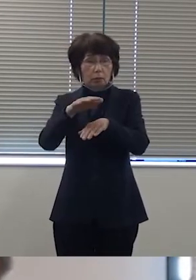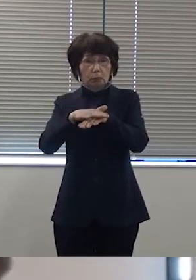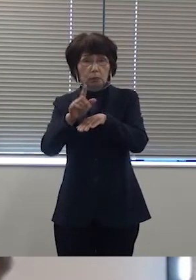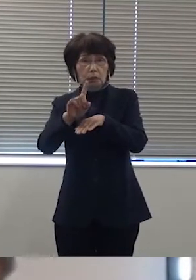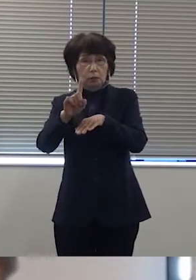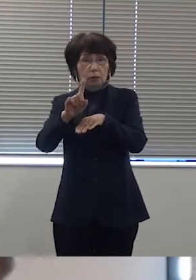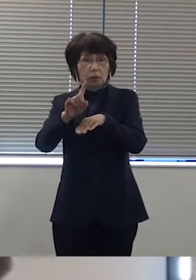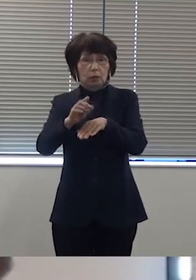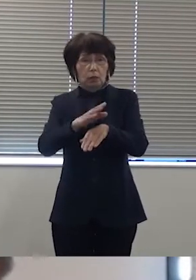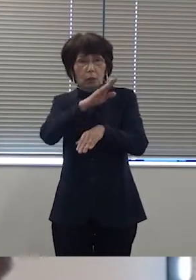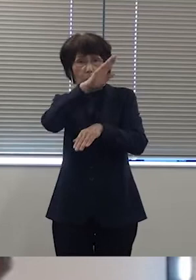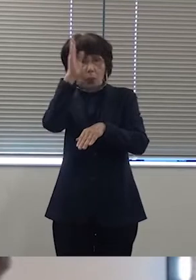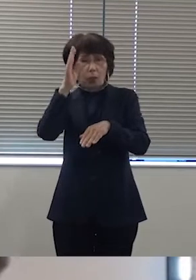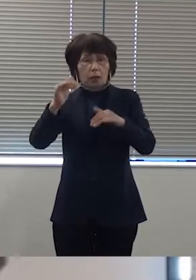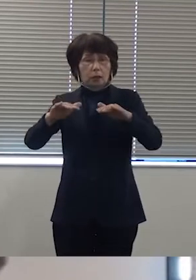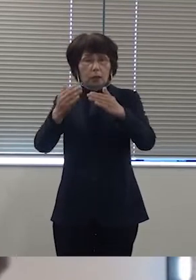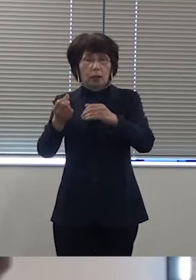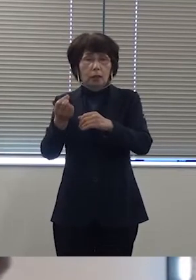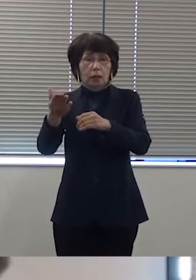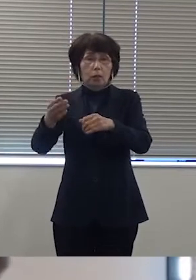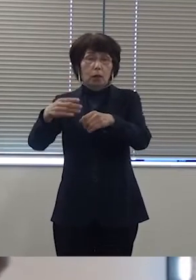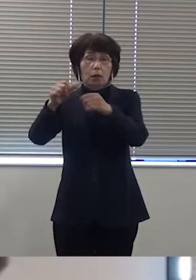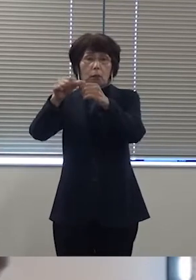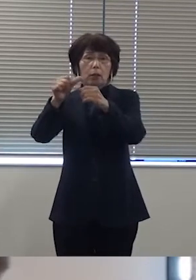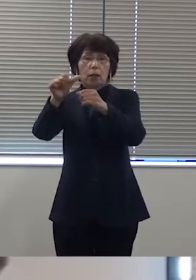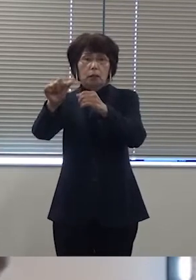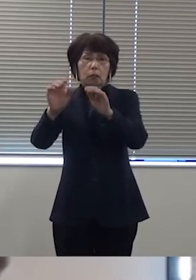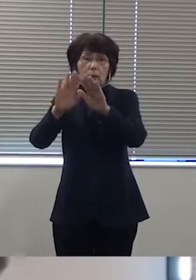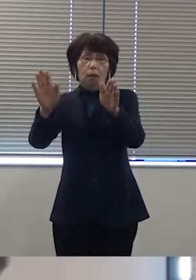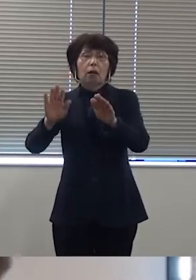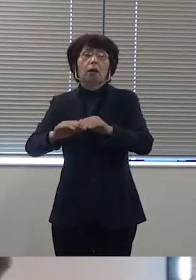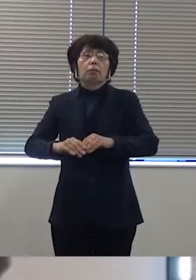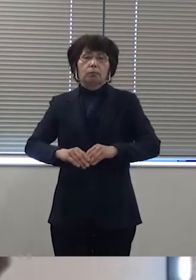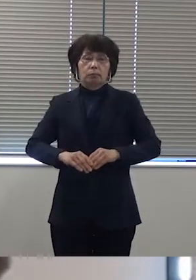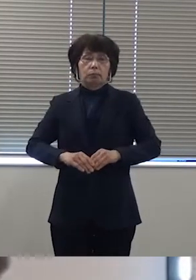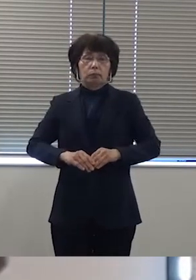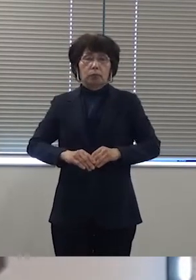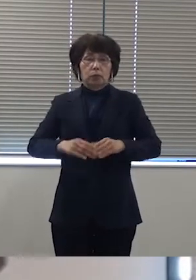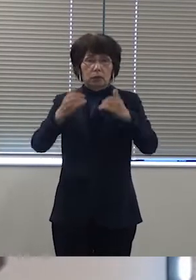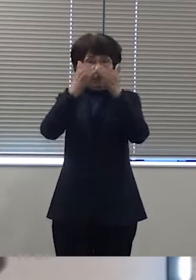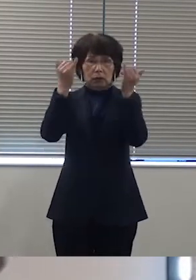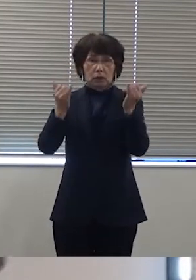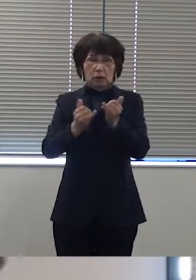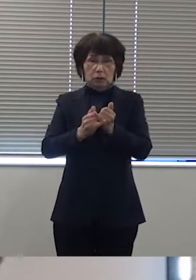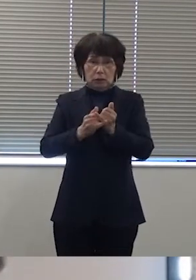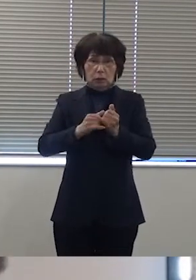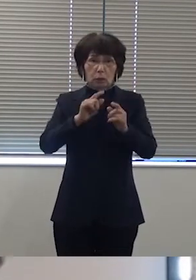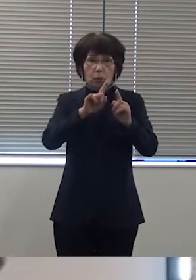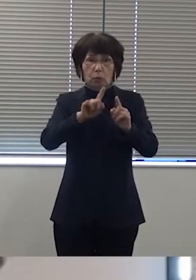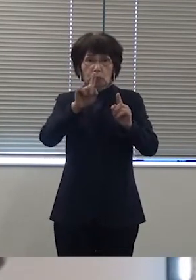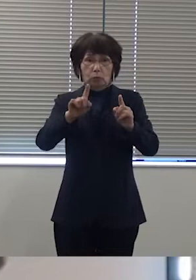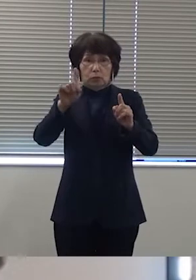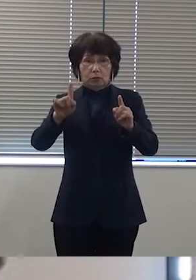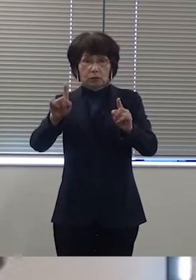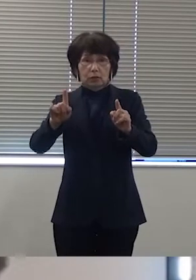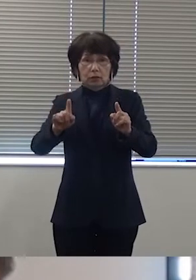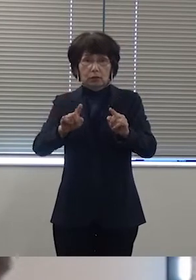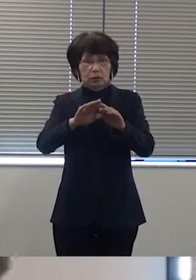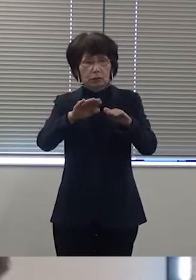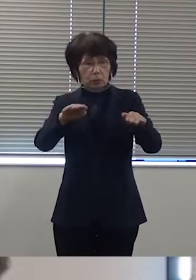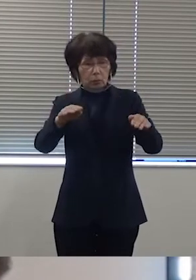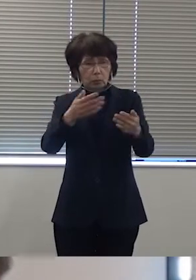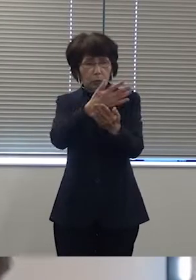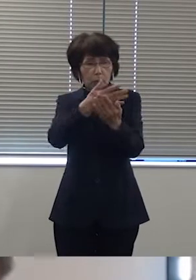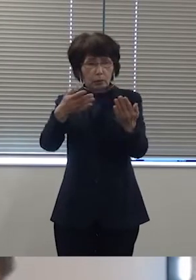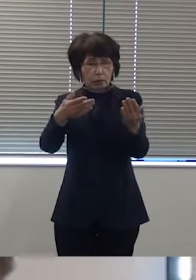人口推計で子どもさんの推計の数というのも出てきてるんですね。あのデータは大体揃っていると出てきてるんですね。ただあの、